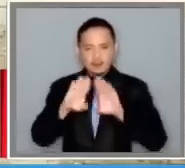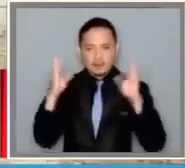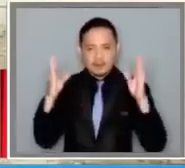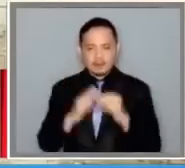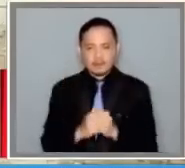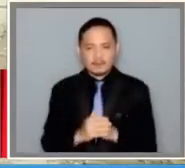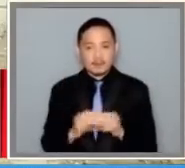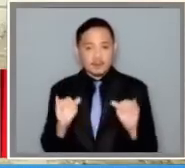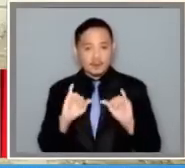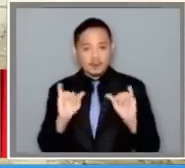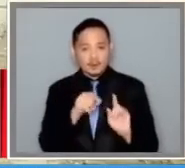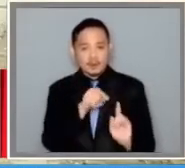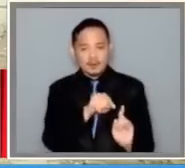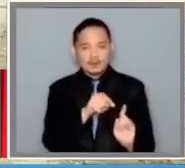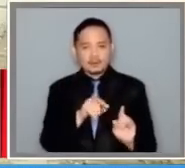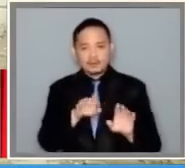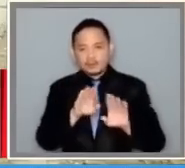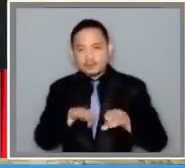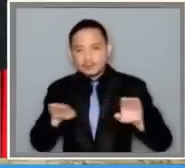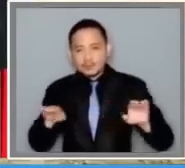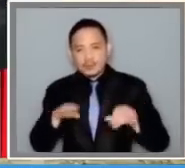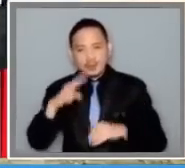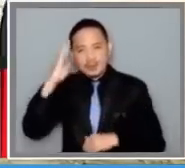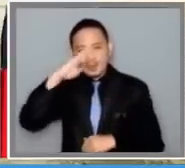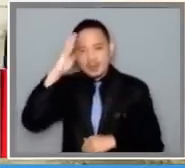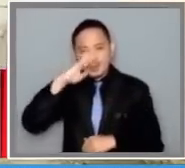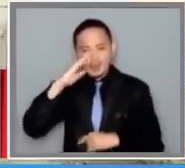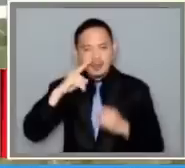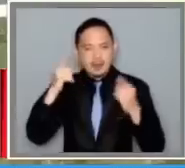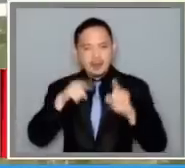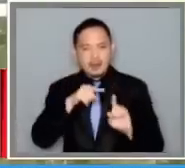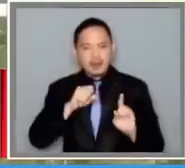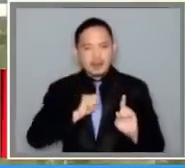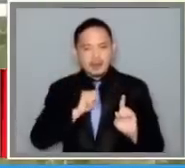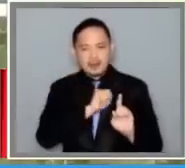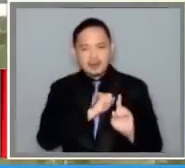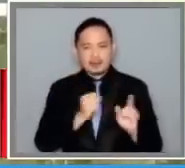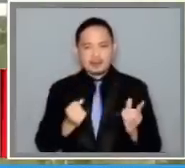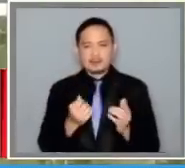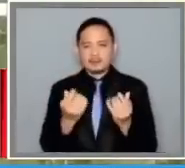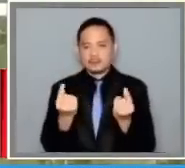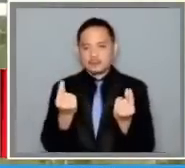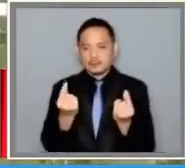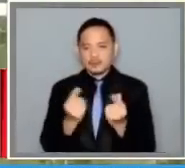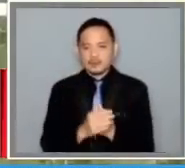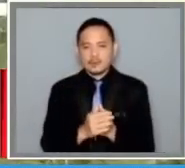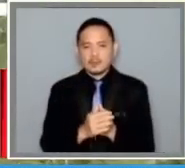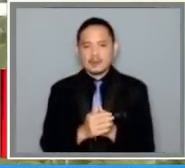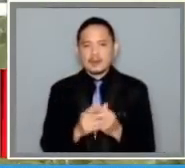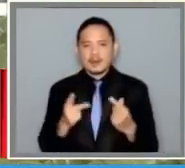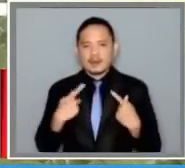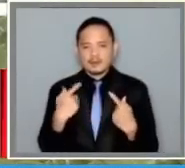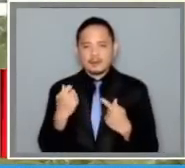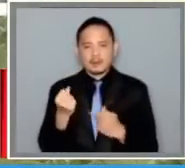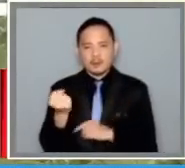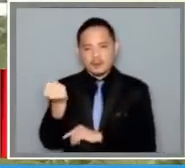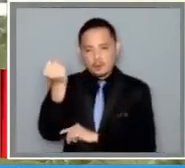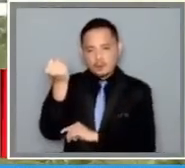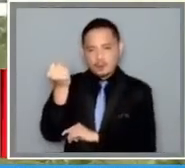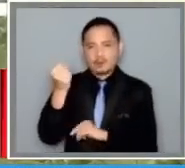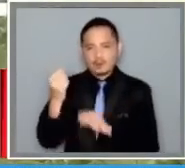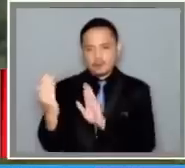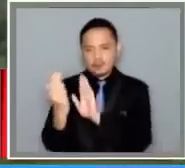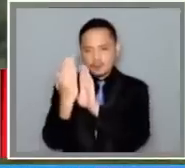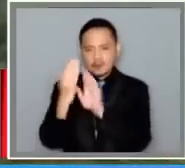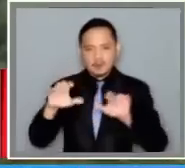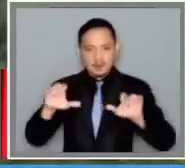bata, dahil hindi naman daw alam kung ano mangyayari sa Senate hearing, ay minabuti na nga rin nga nila na wag na muna mag face-to-face classes ngayon. Bagamat